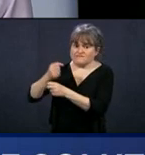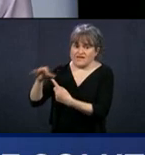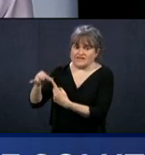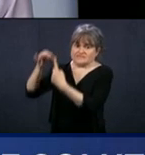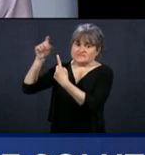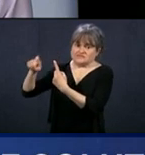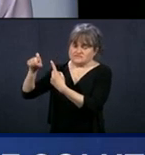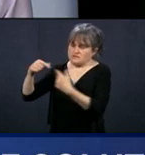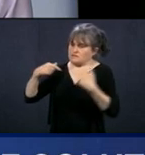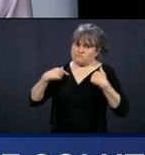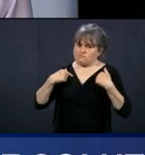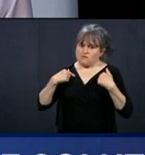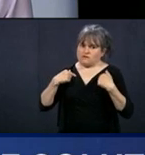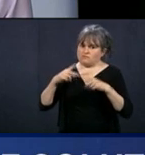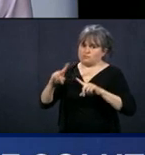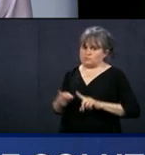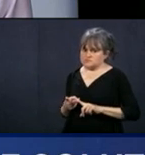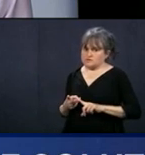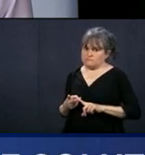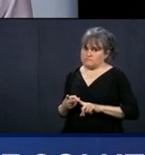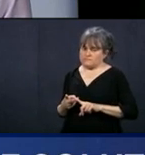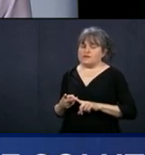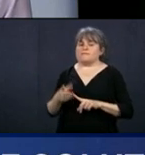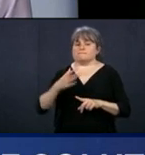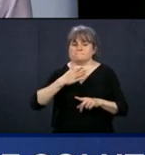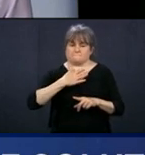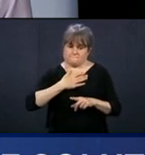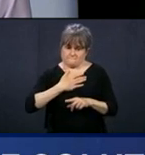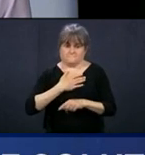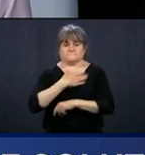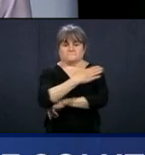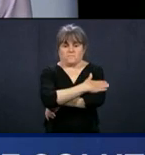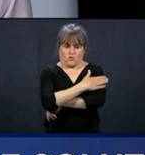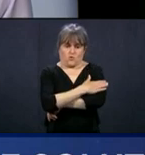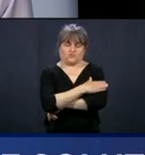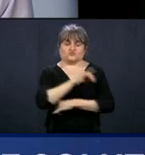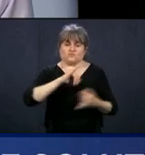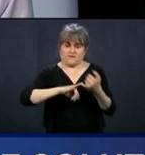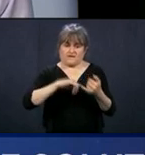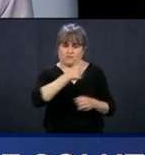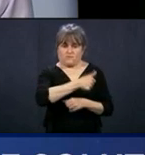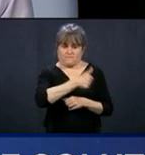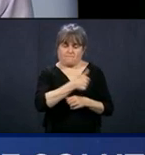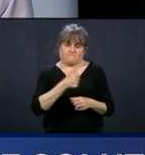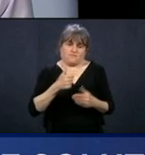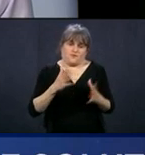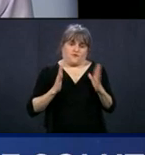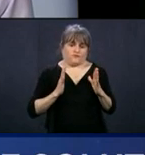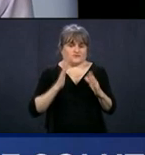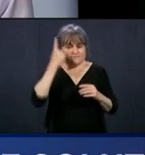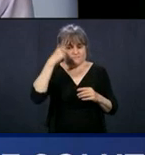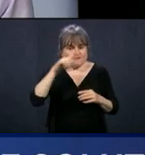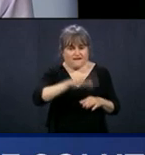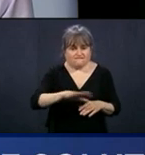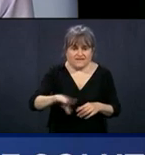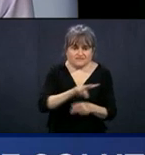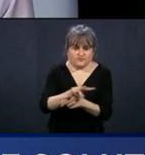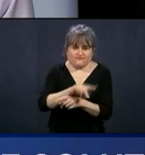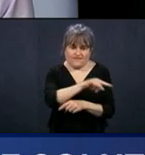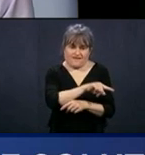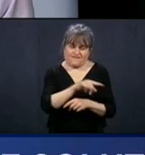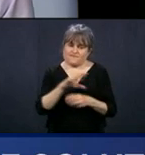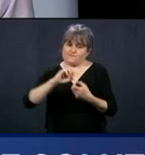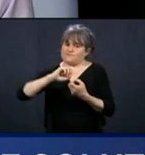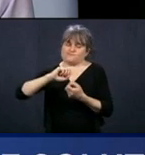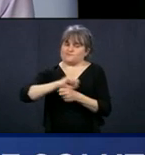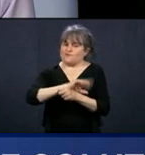premières phases, et c'est tout à fait normal, d'autant plus que mon conjoint était déjà en congé parental avant la COVID. Donc, pour toutes sortes de raisons, ma fille n'ira